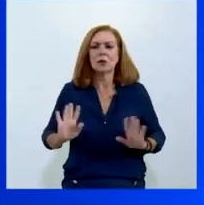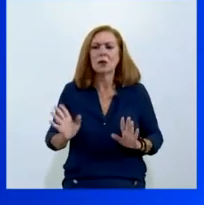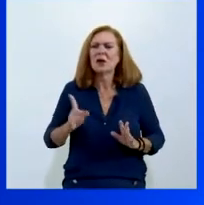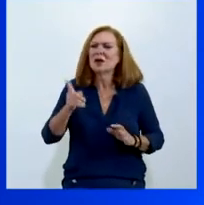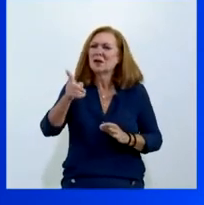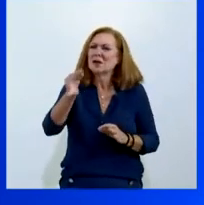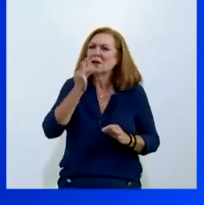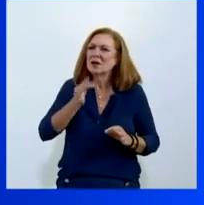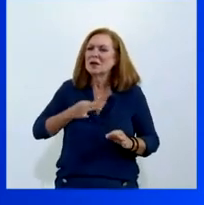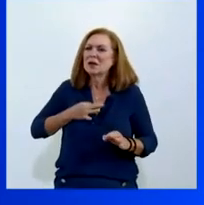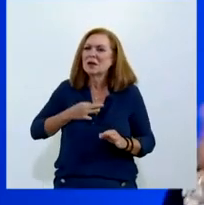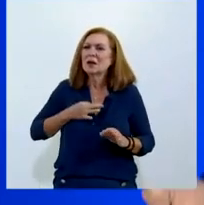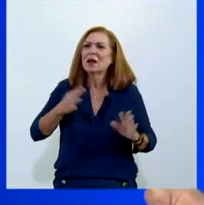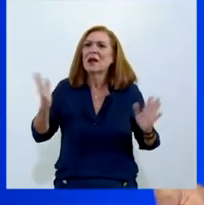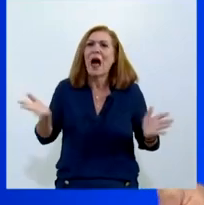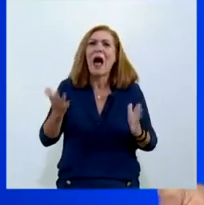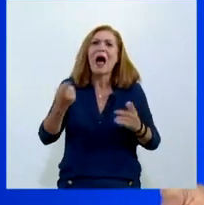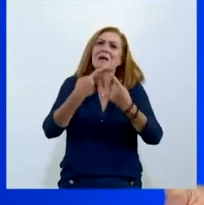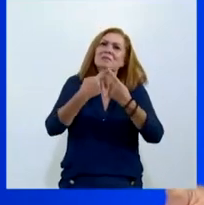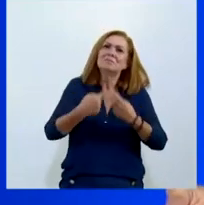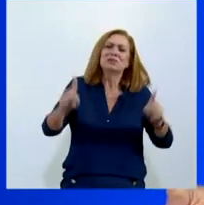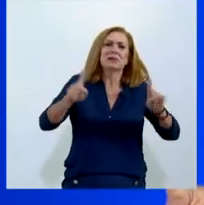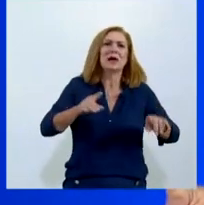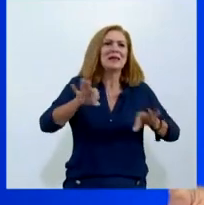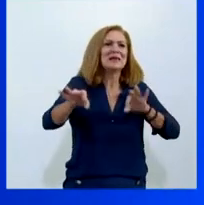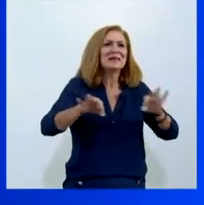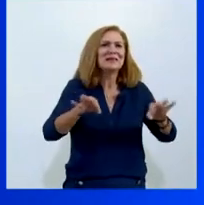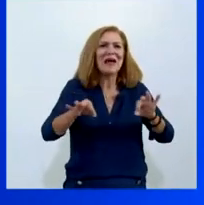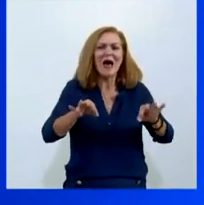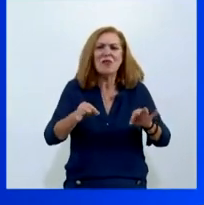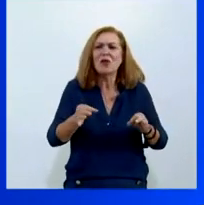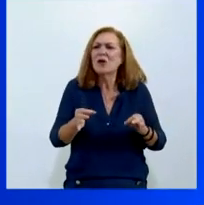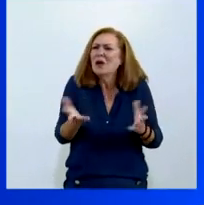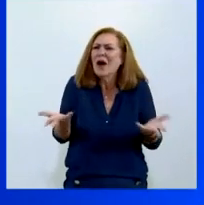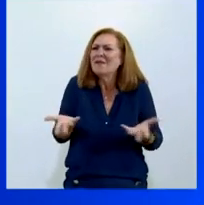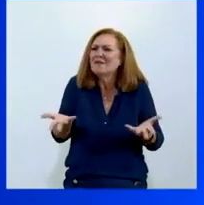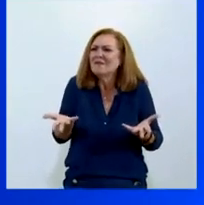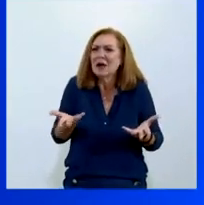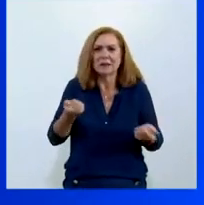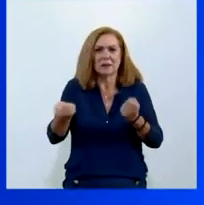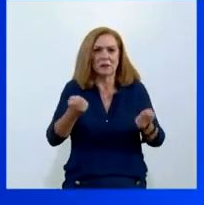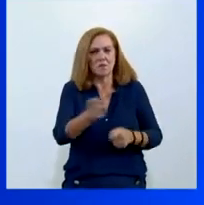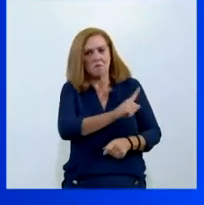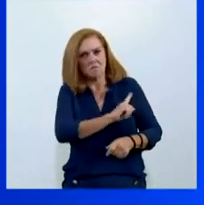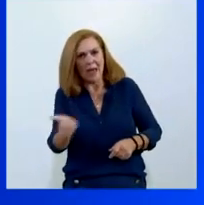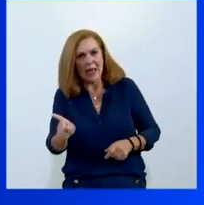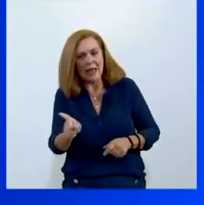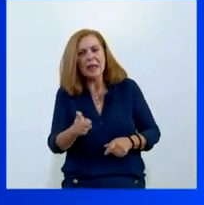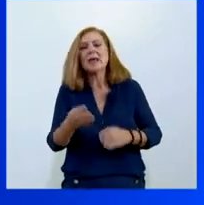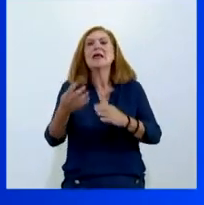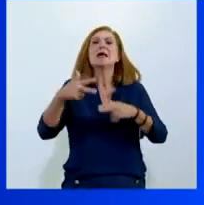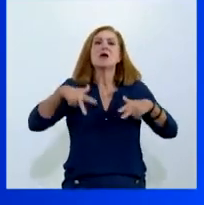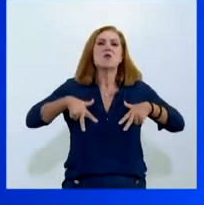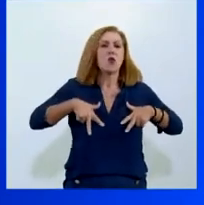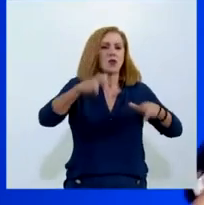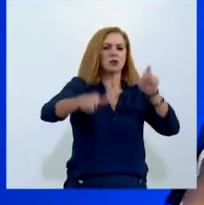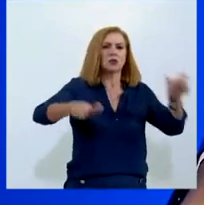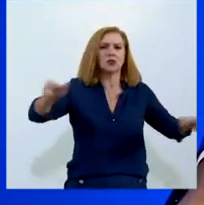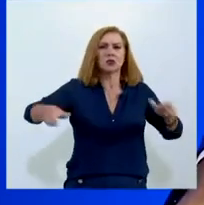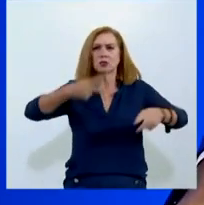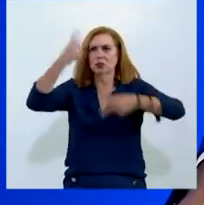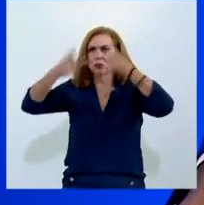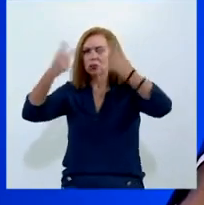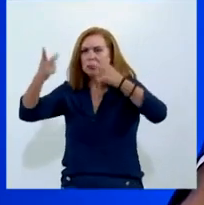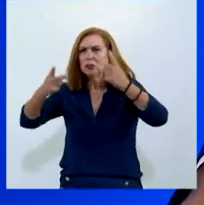είναι το εναλλακτικό σενάριο στο επιτελικό κράτος. Να μην υπάρχει συντονισμός. Ο κάθε υπουργός να κινείται από μόνος του. Να μην